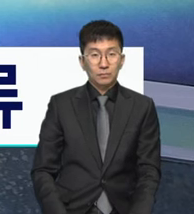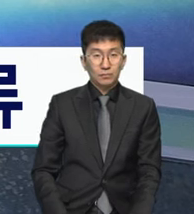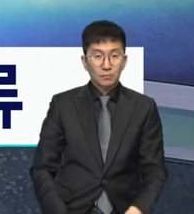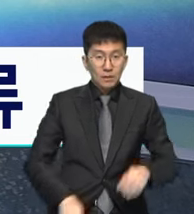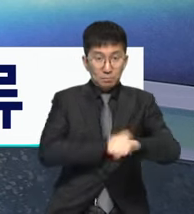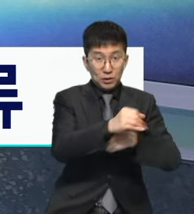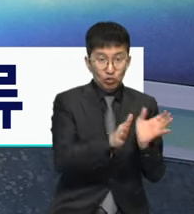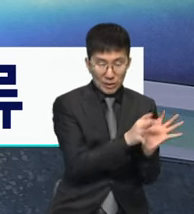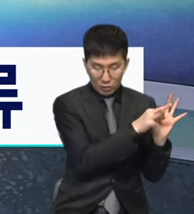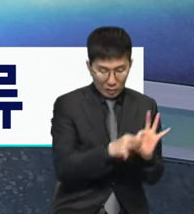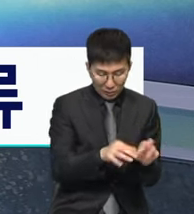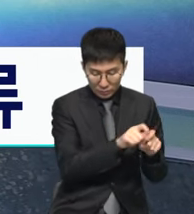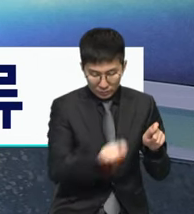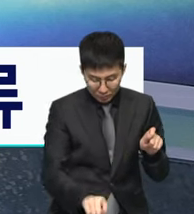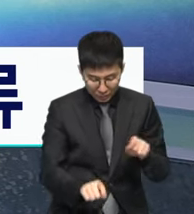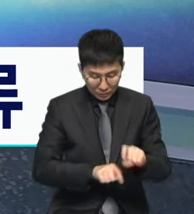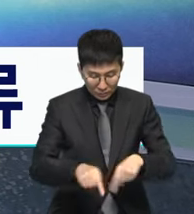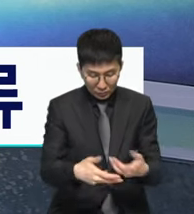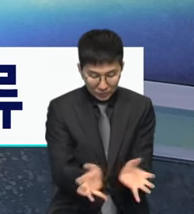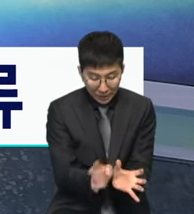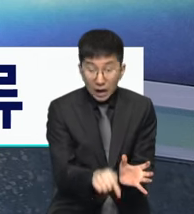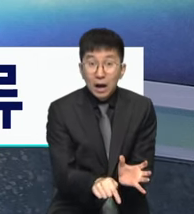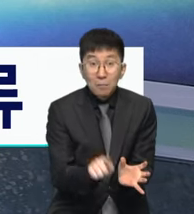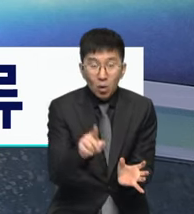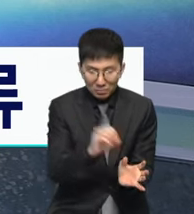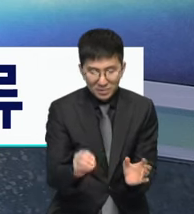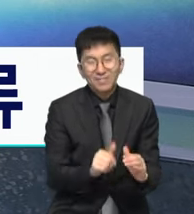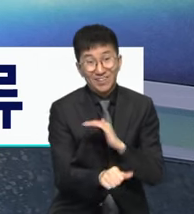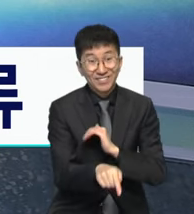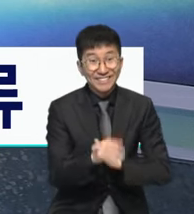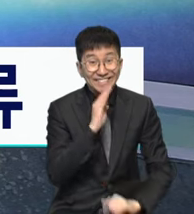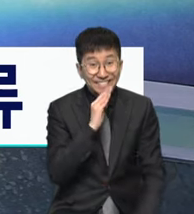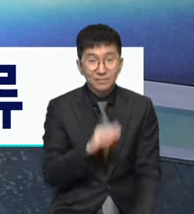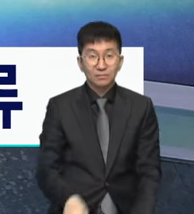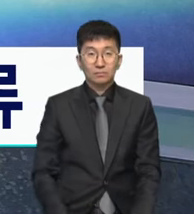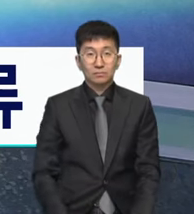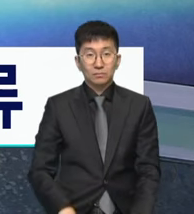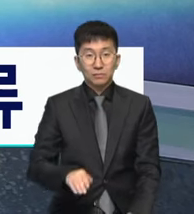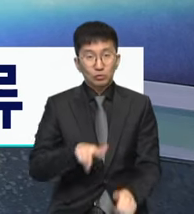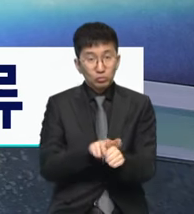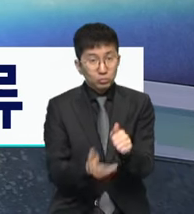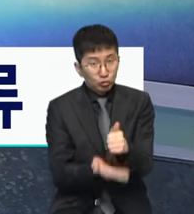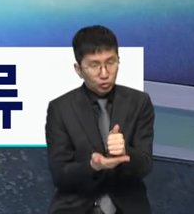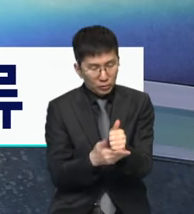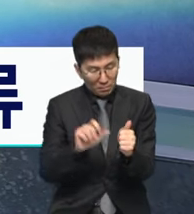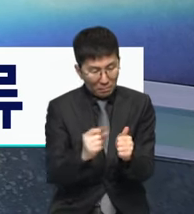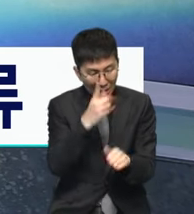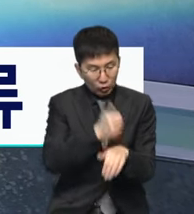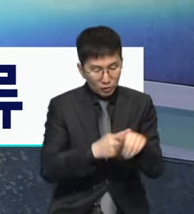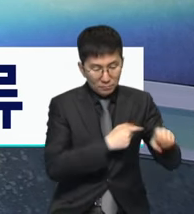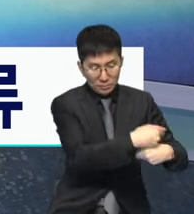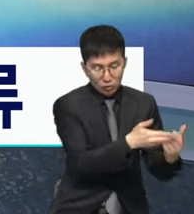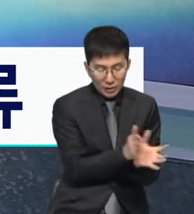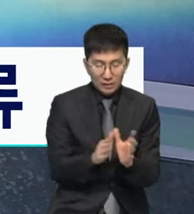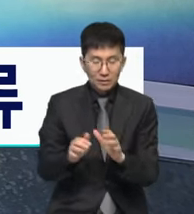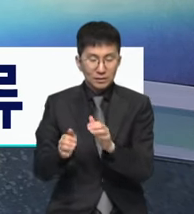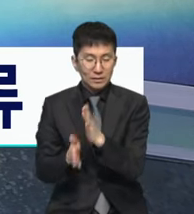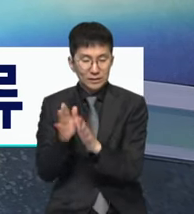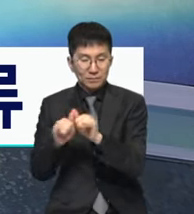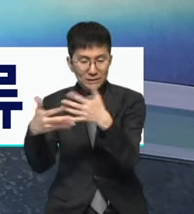범야권 비례대표 위성정당인 더불어민주연합 안에서 후보 추천 문제를 놓고 민주당과 시민사회